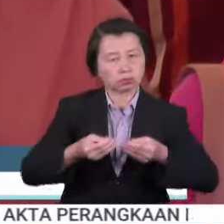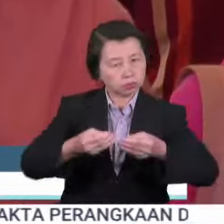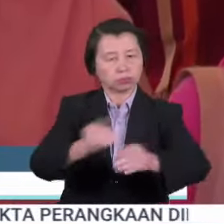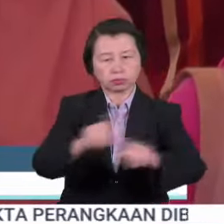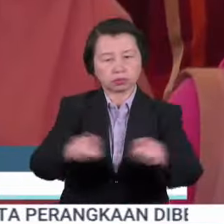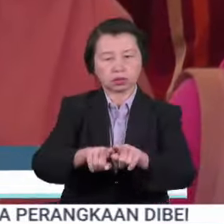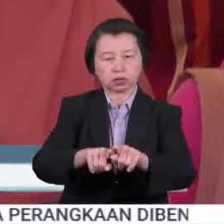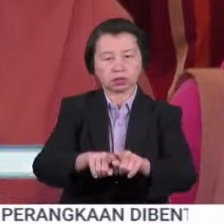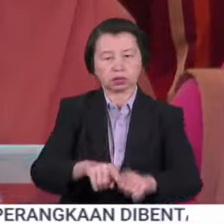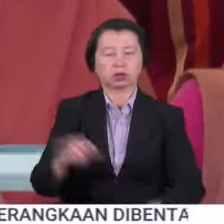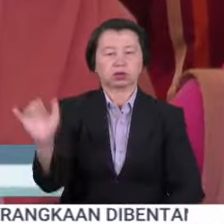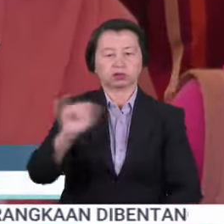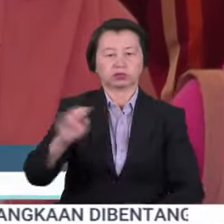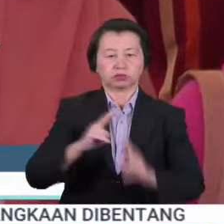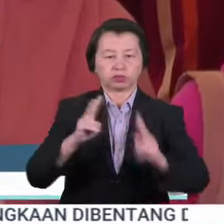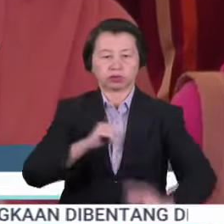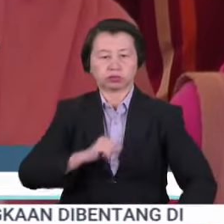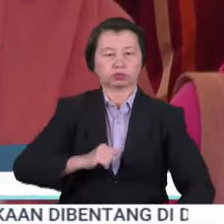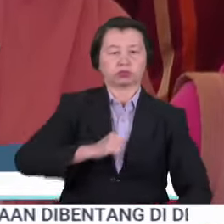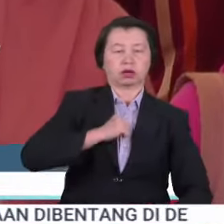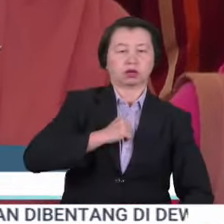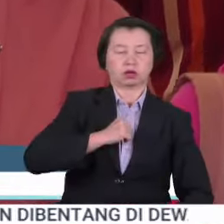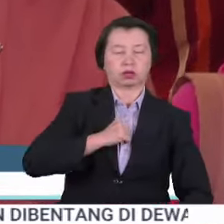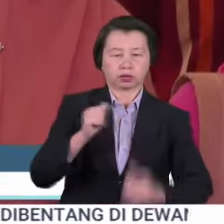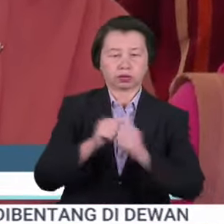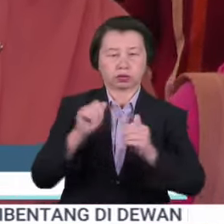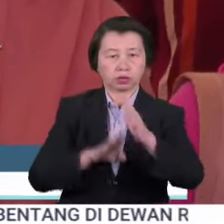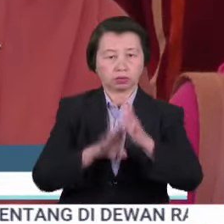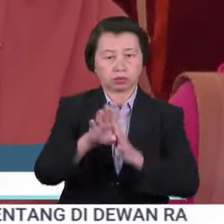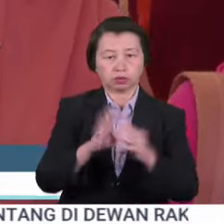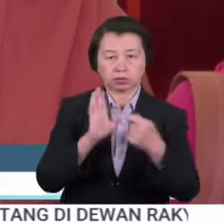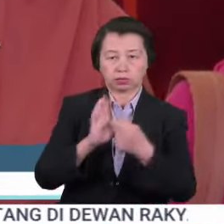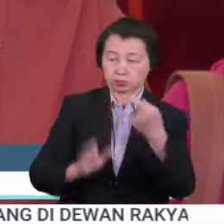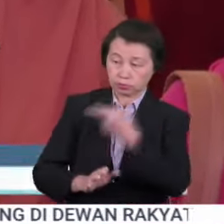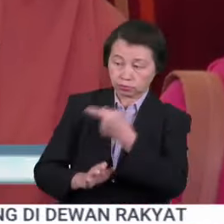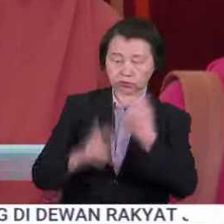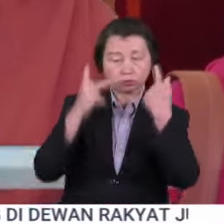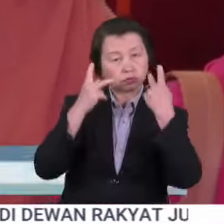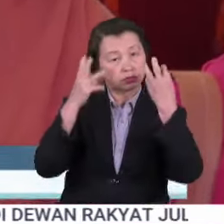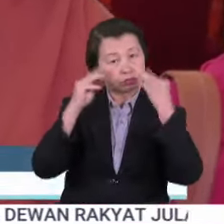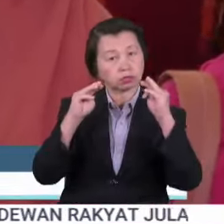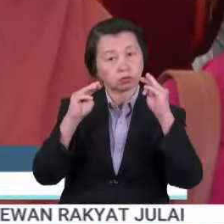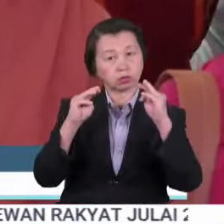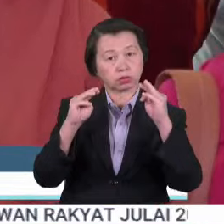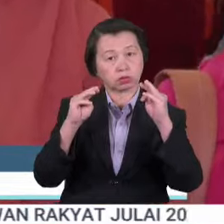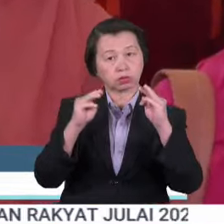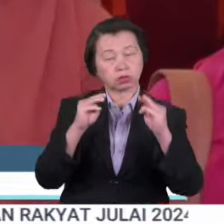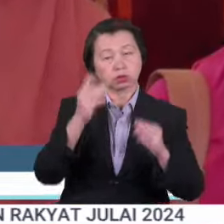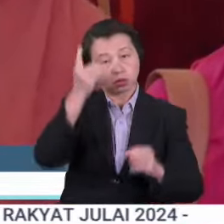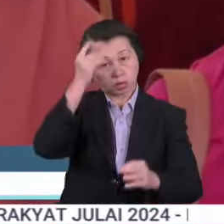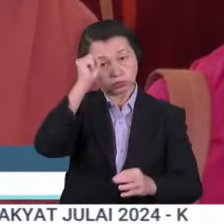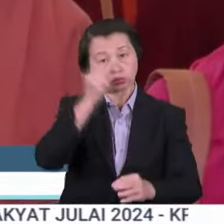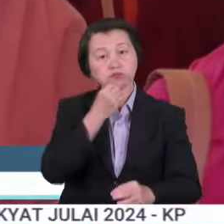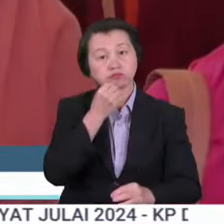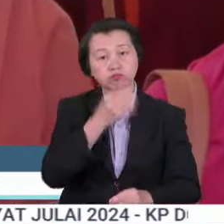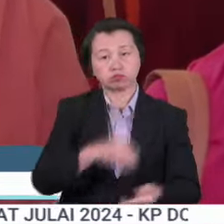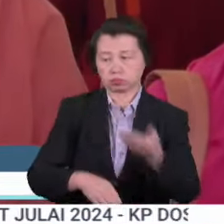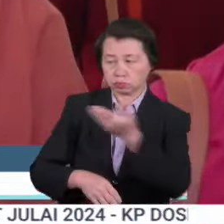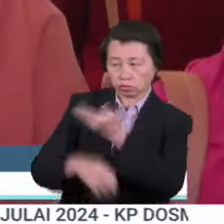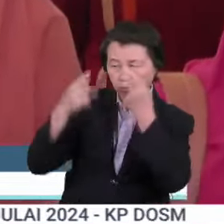Juga amat berbangga dengan prestasi yang ditunjukkan oleh Perdana Menteri yang di mana beliau